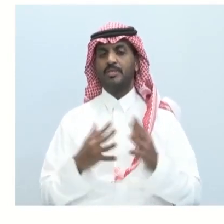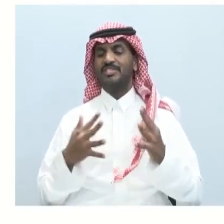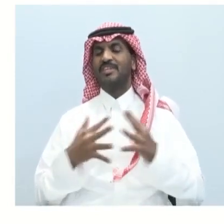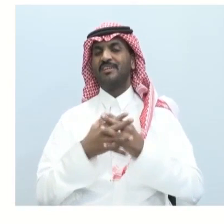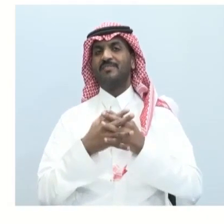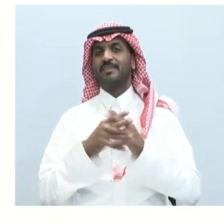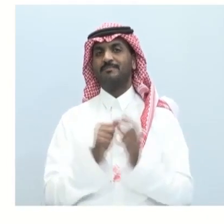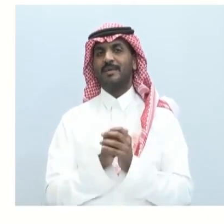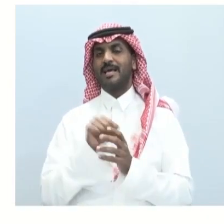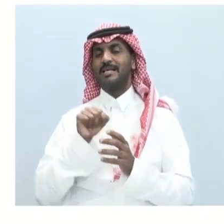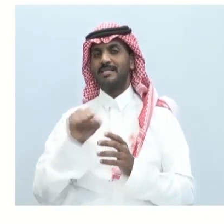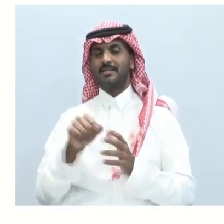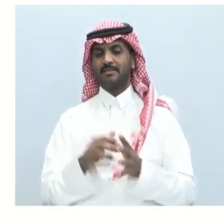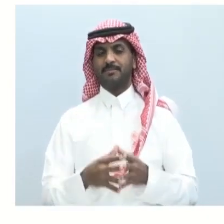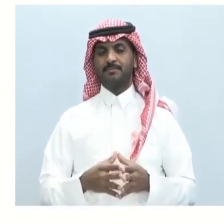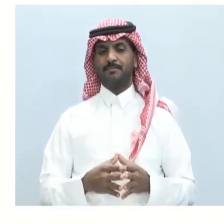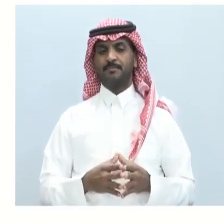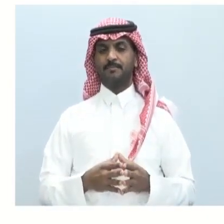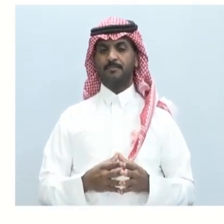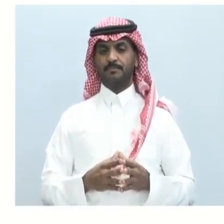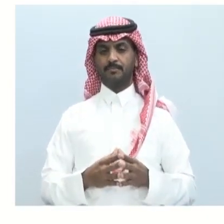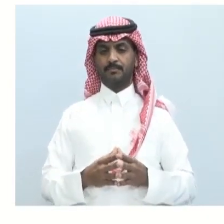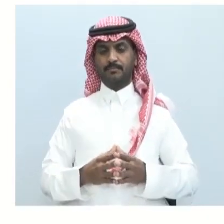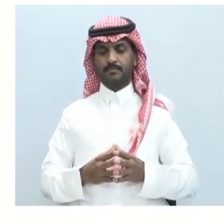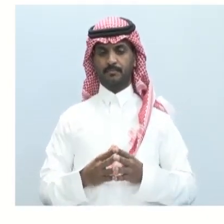وتشترك في خصائص معينه